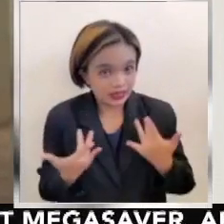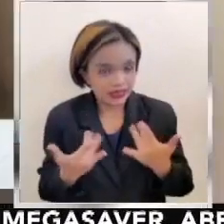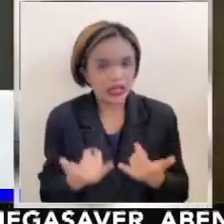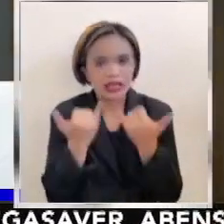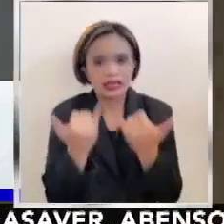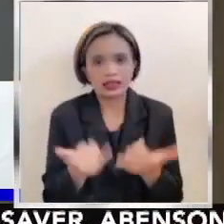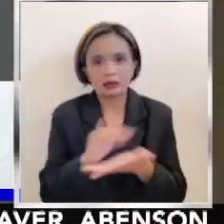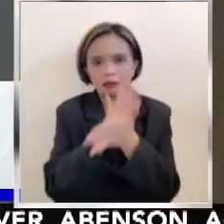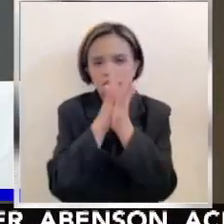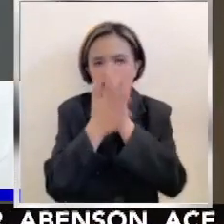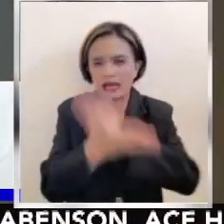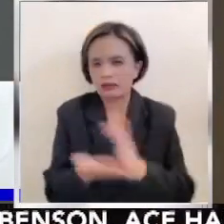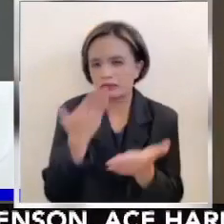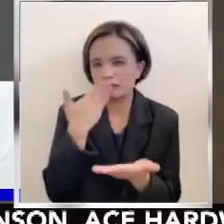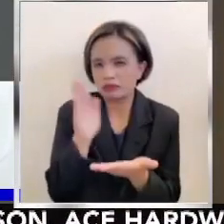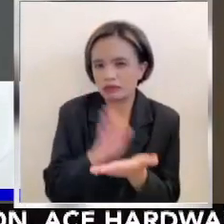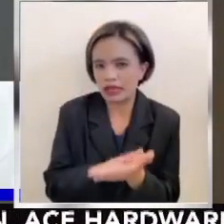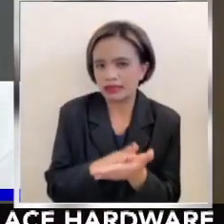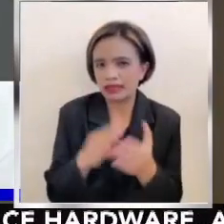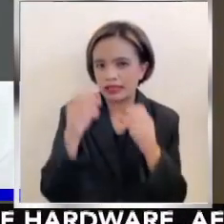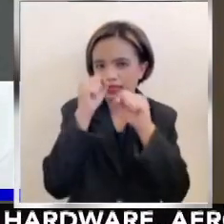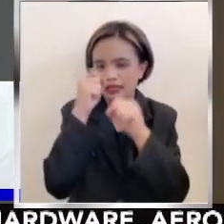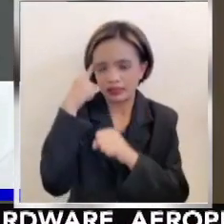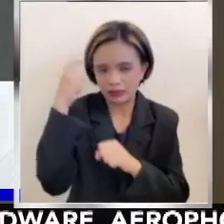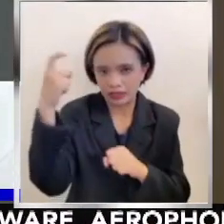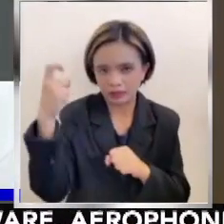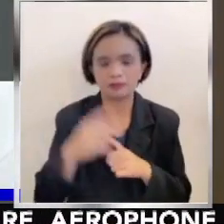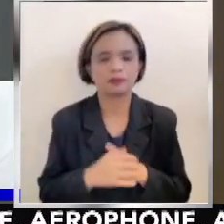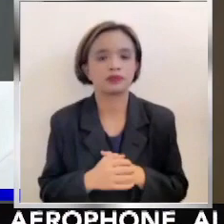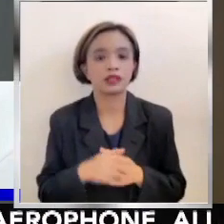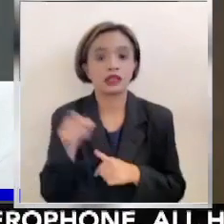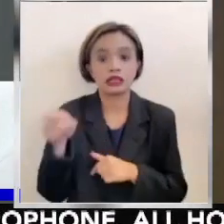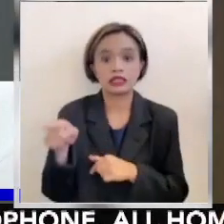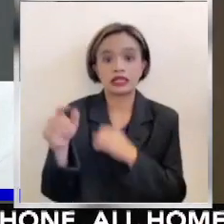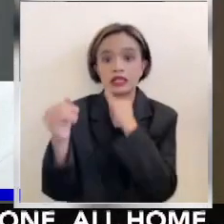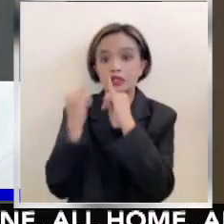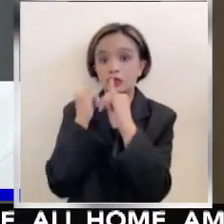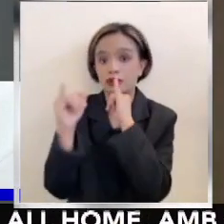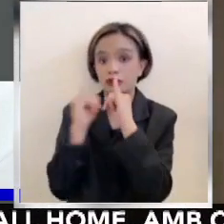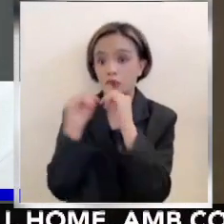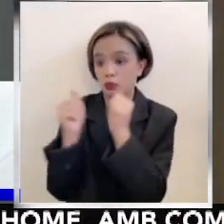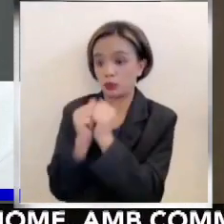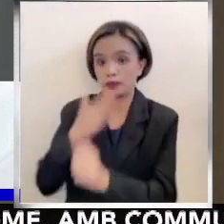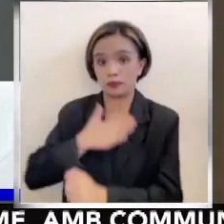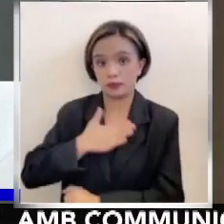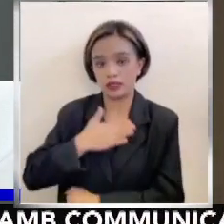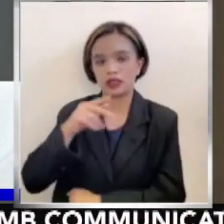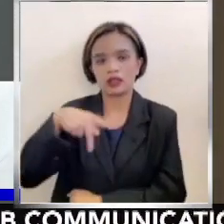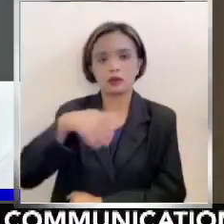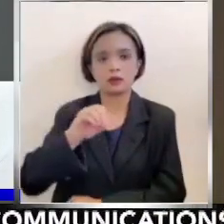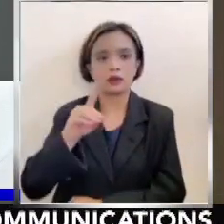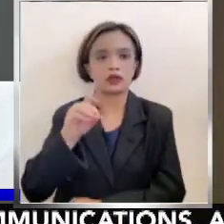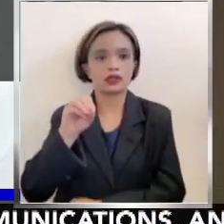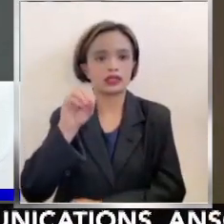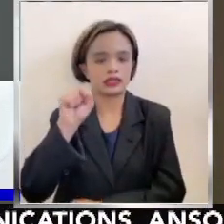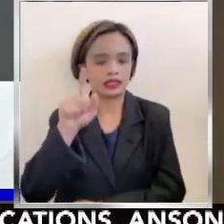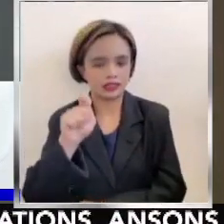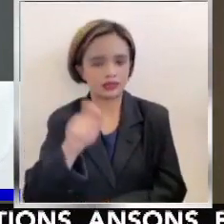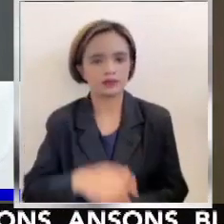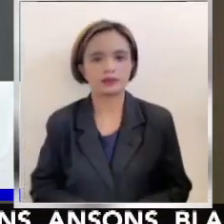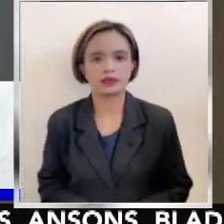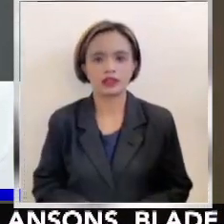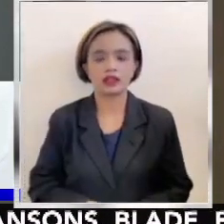bangungot. Diba, nagkaroon ka pa ng sense? Sa exclusive interview sa aking podcast na updated with Nelson Canlas, sa